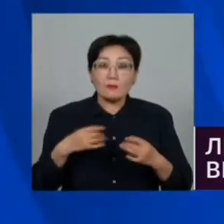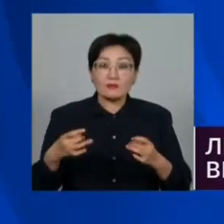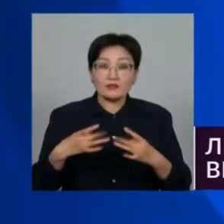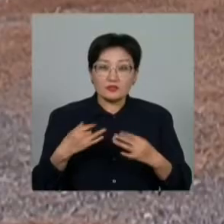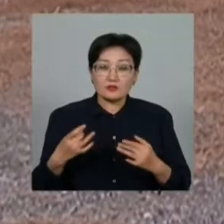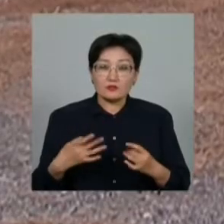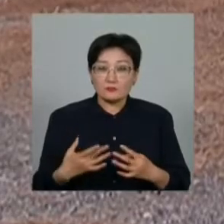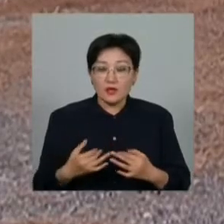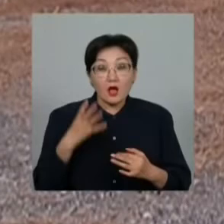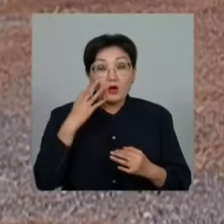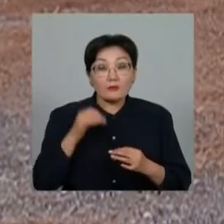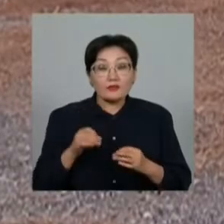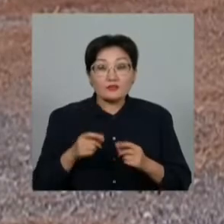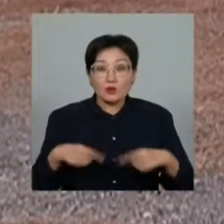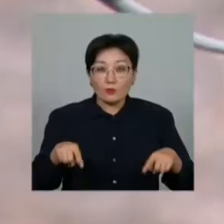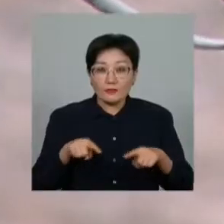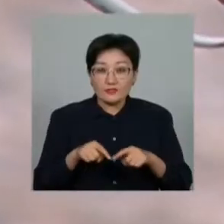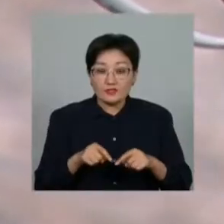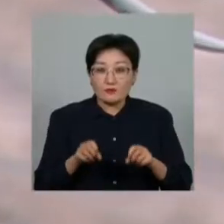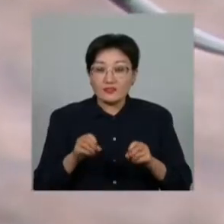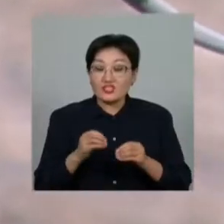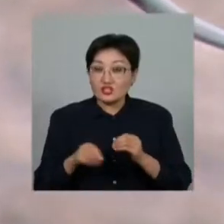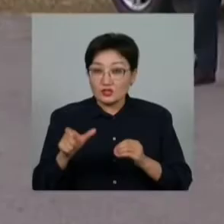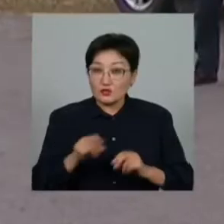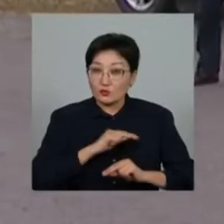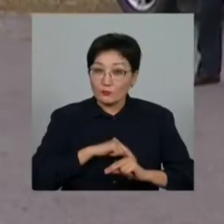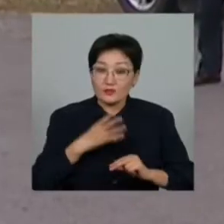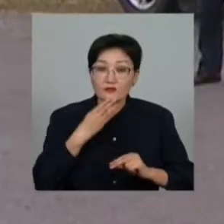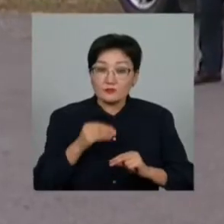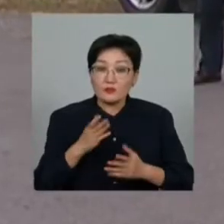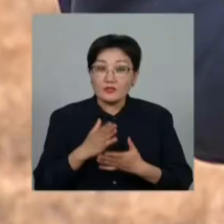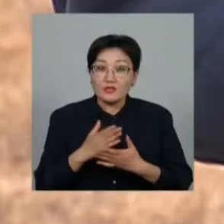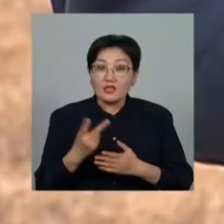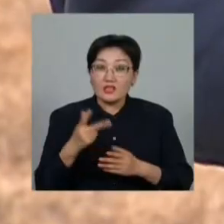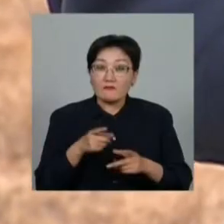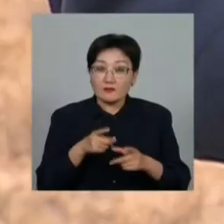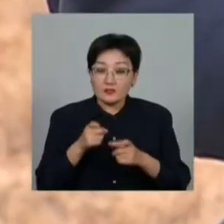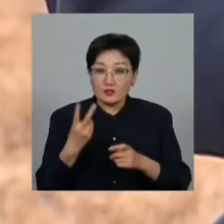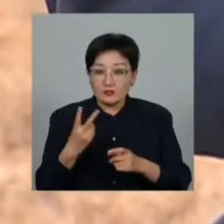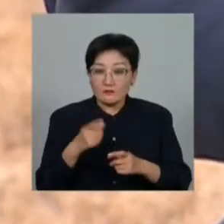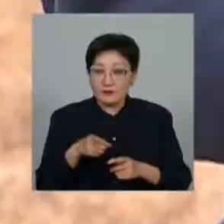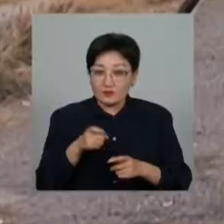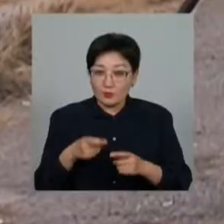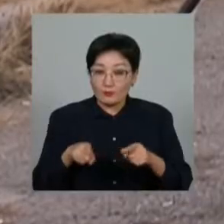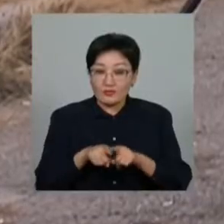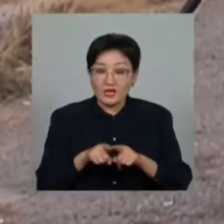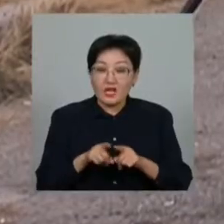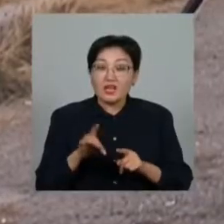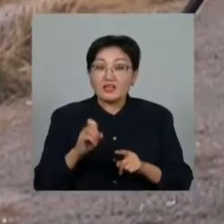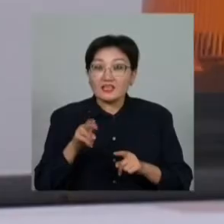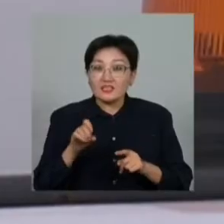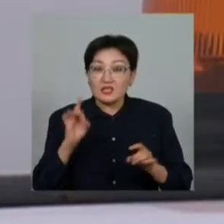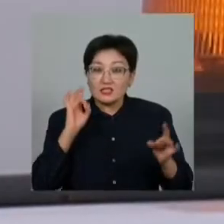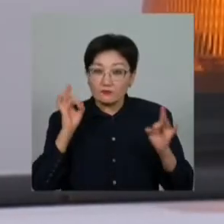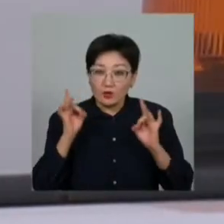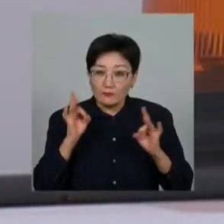в алматинском штате орнитологов 10 человек в своем арсенале они имеют три винтовки два револьвера а также ракетница и звуковые